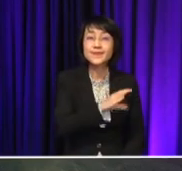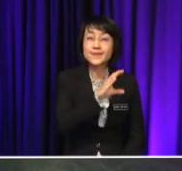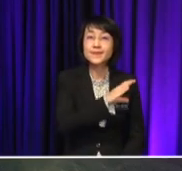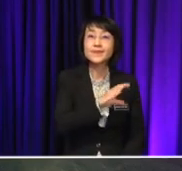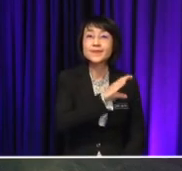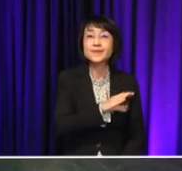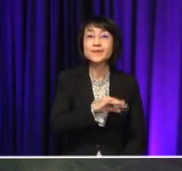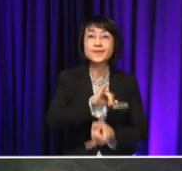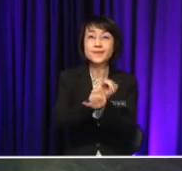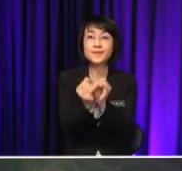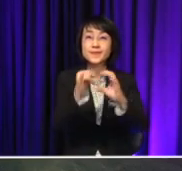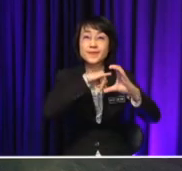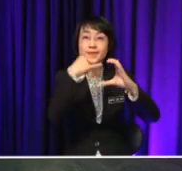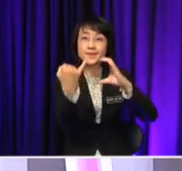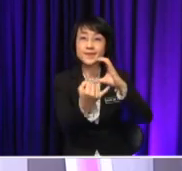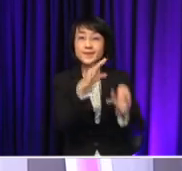iklim